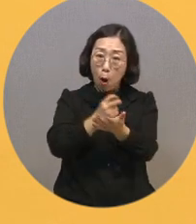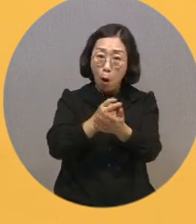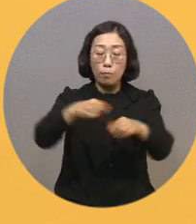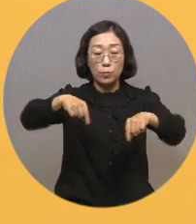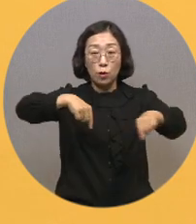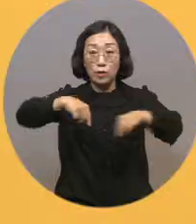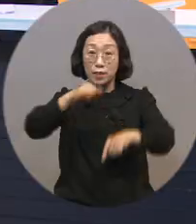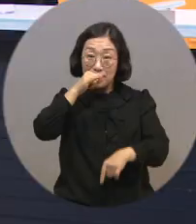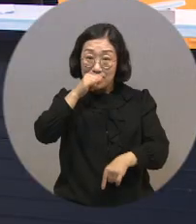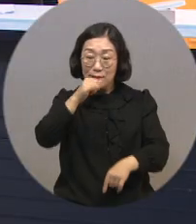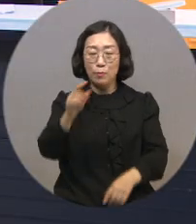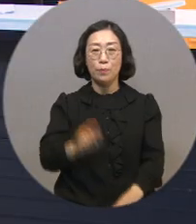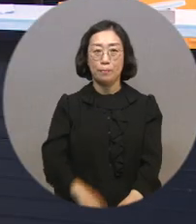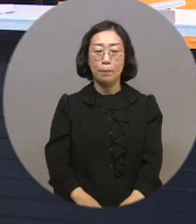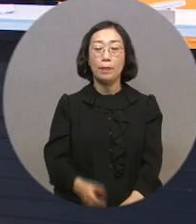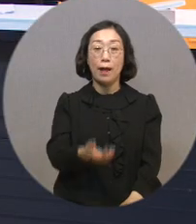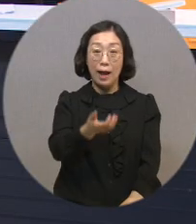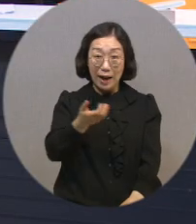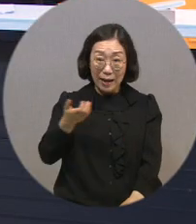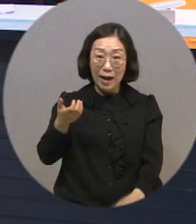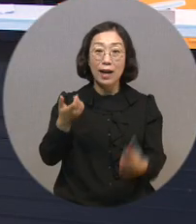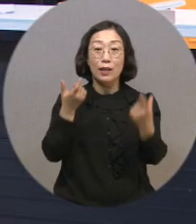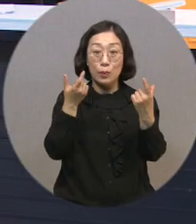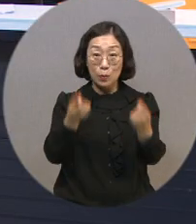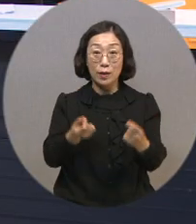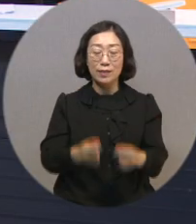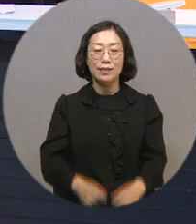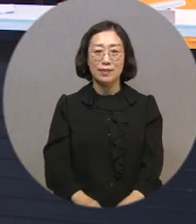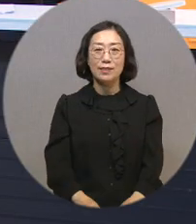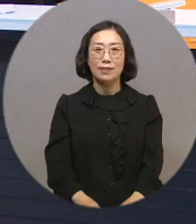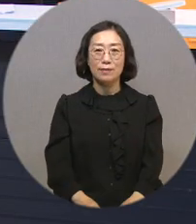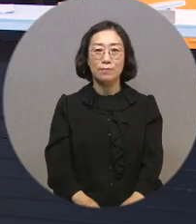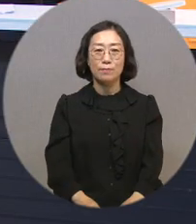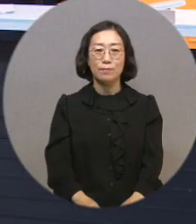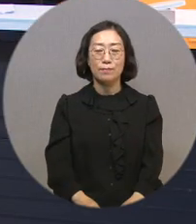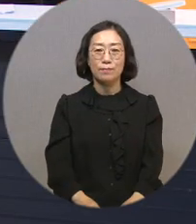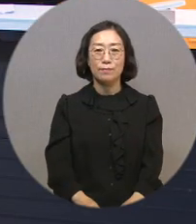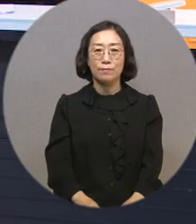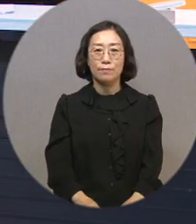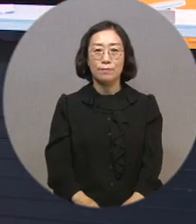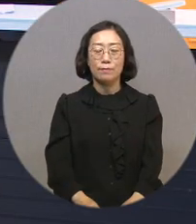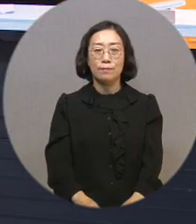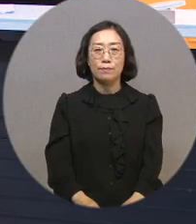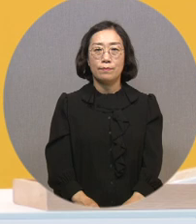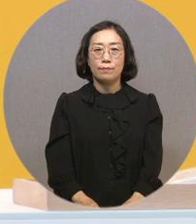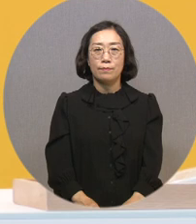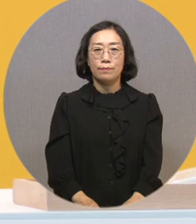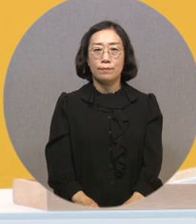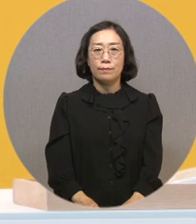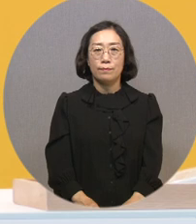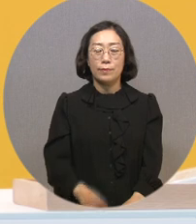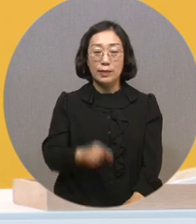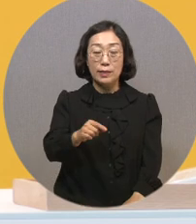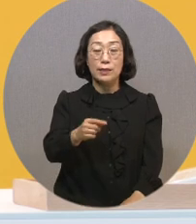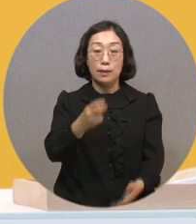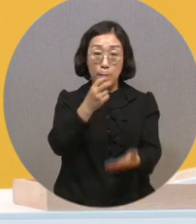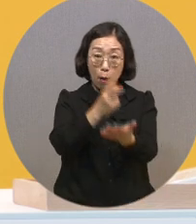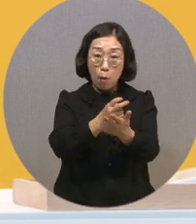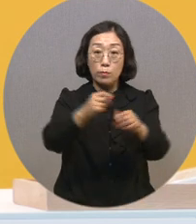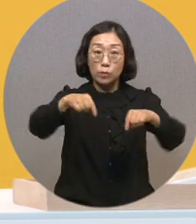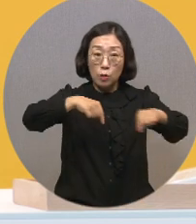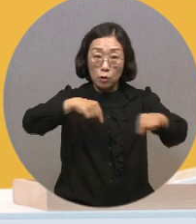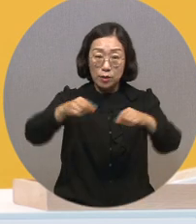있다고 들었거든요. 예, 그 이제 방금 이와 같은 예. 그런 이제 정책이겠죠. 예. 정책인데 그 정책이 굉장히